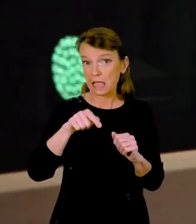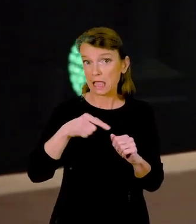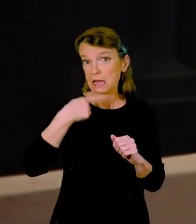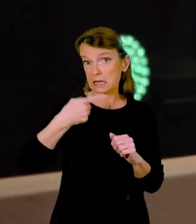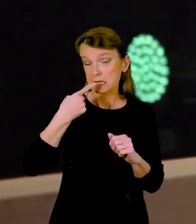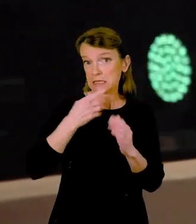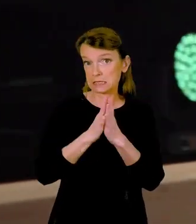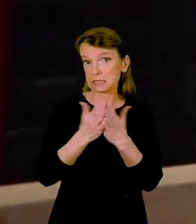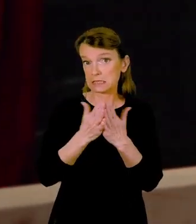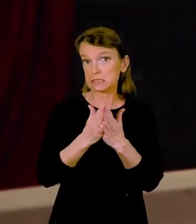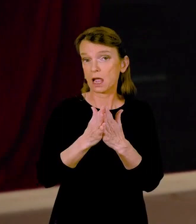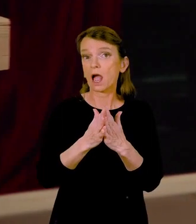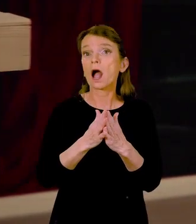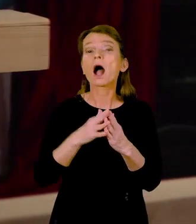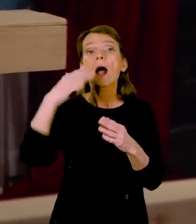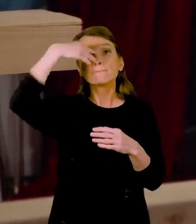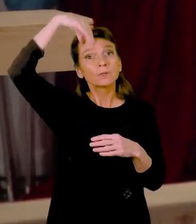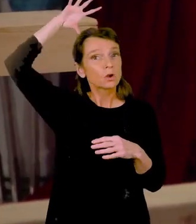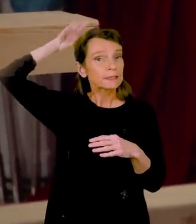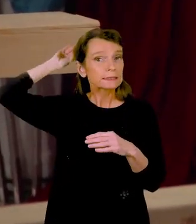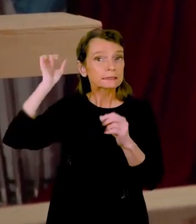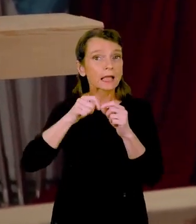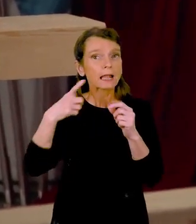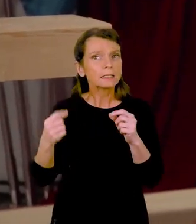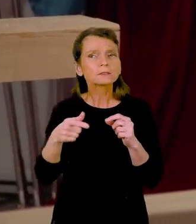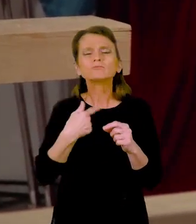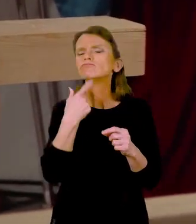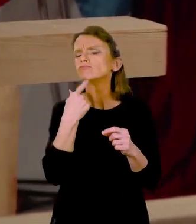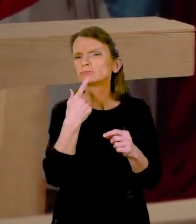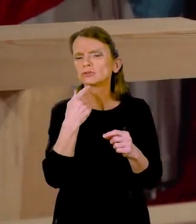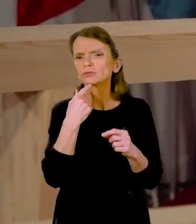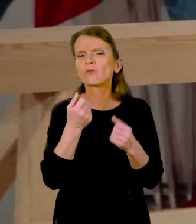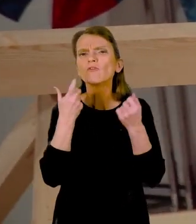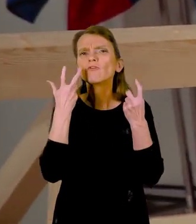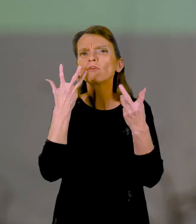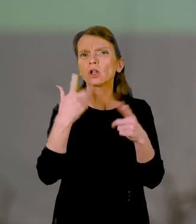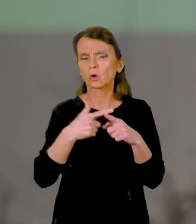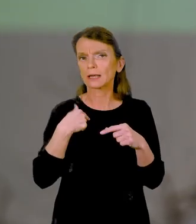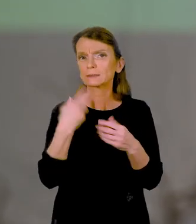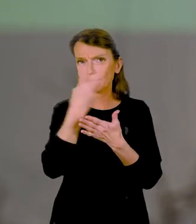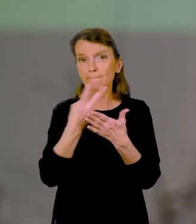Omenjena knjiga Pionirskega lista mi je bila zelo všeč. Mnogokrat sem jo prebral.